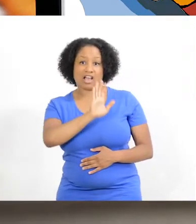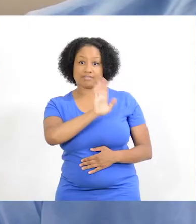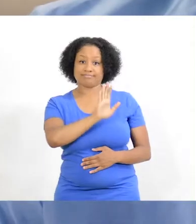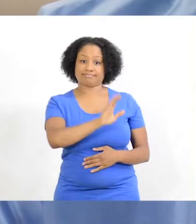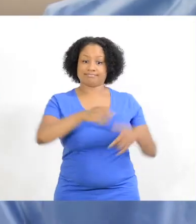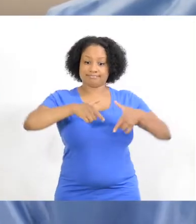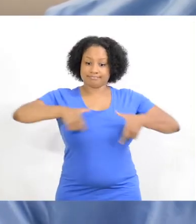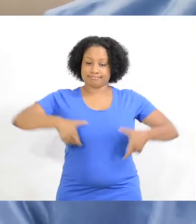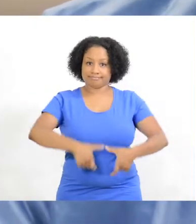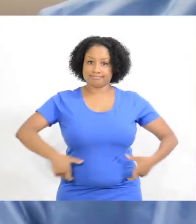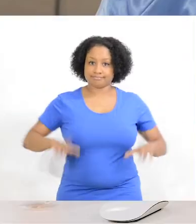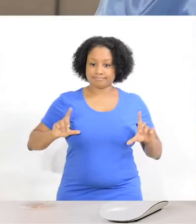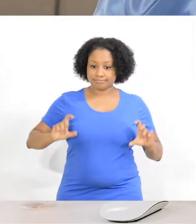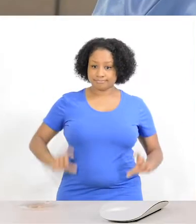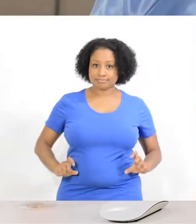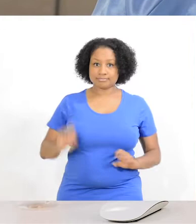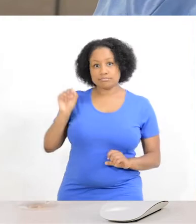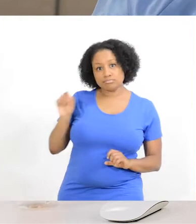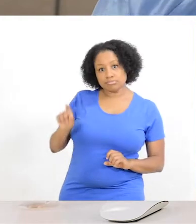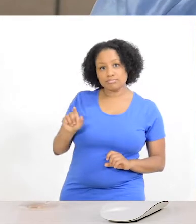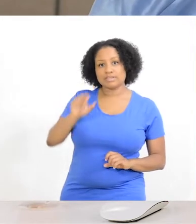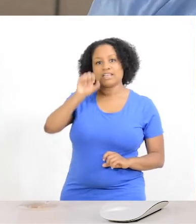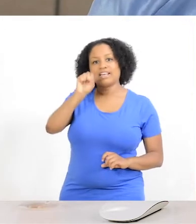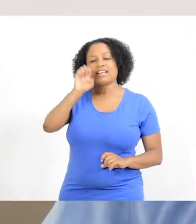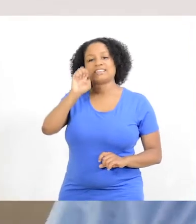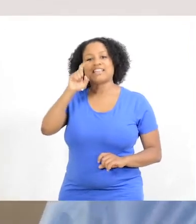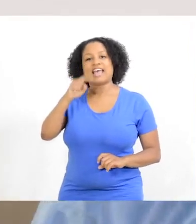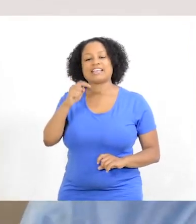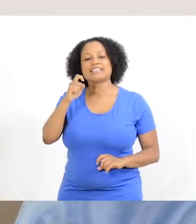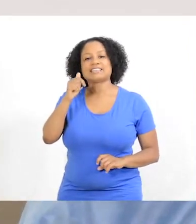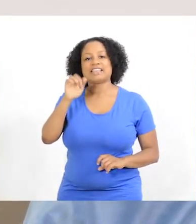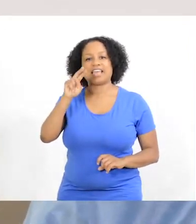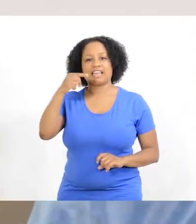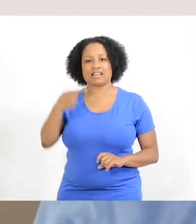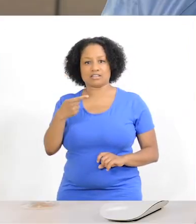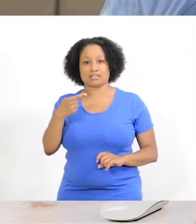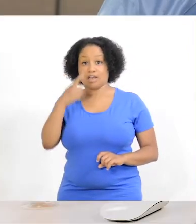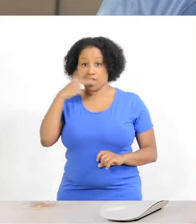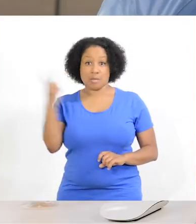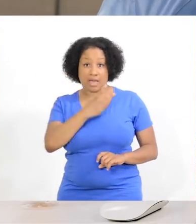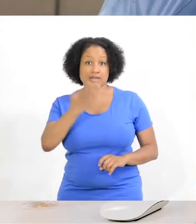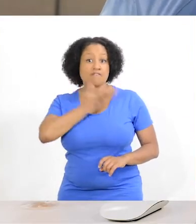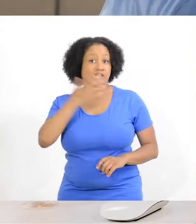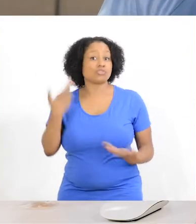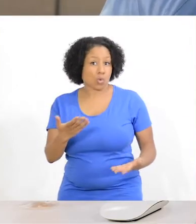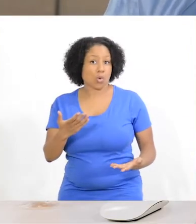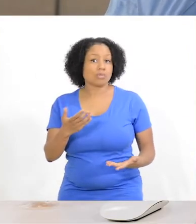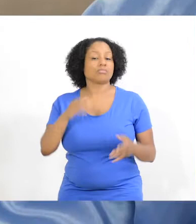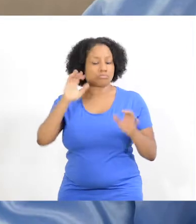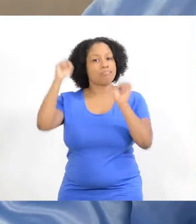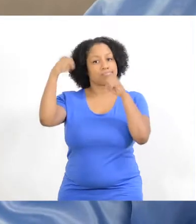können. Bilder in Unterwäsche zu verschicken, nennt man Sexting. Das ist nur okay, wenn beide das wollen. Dann nennt man das